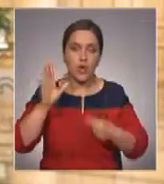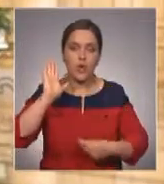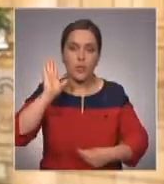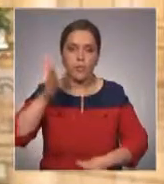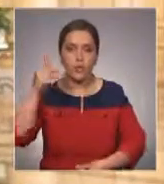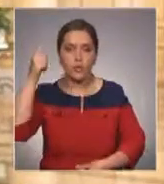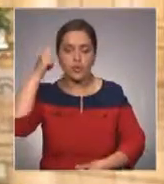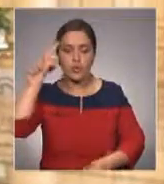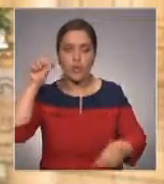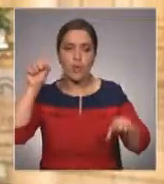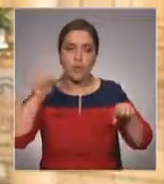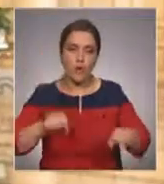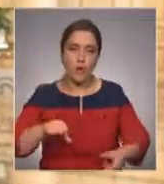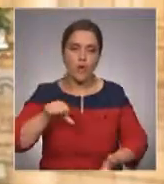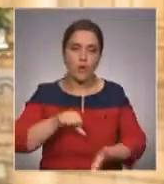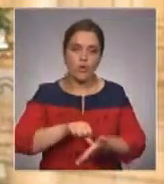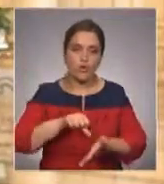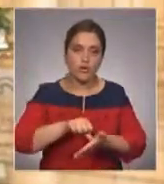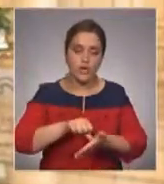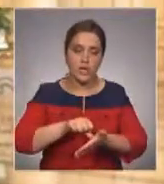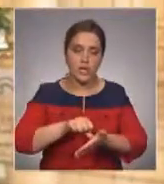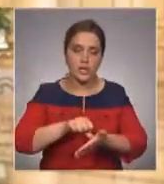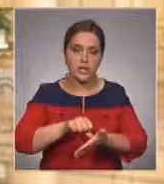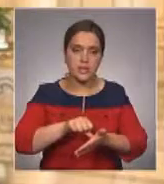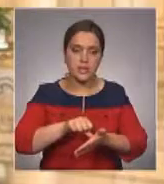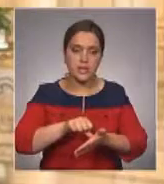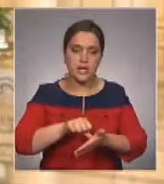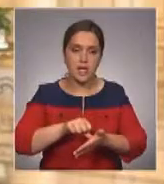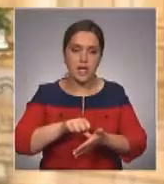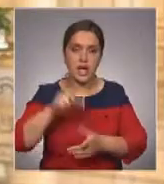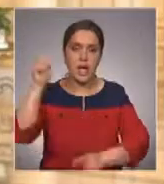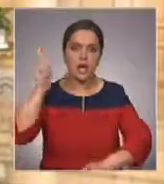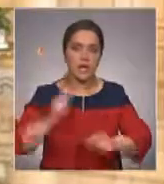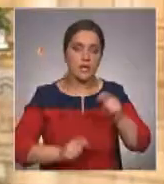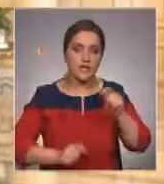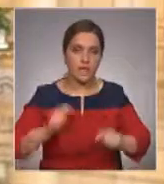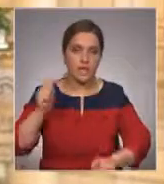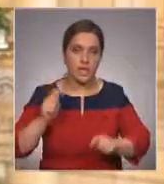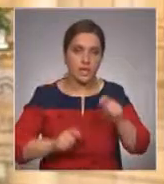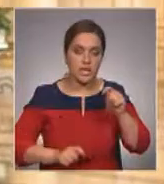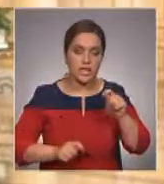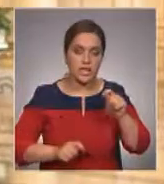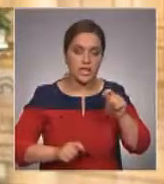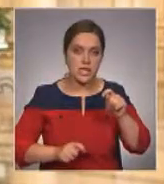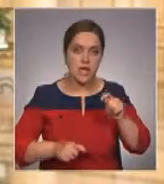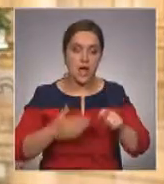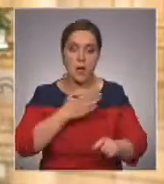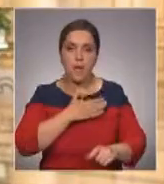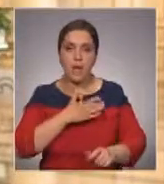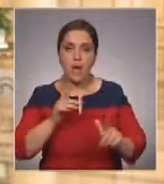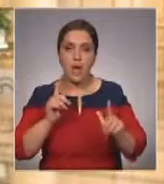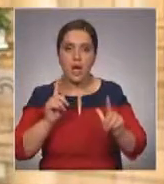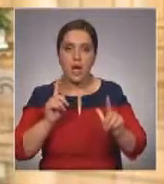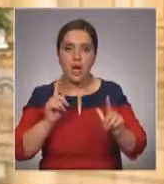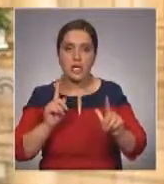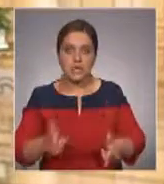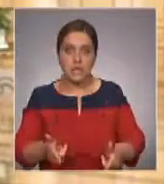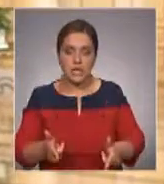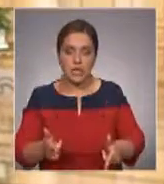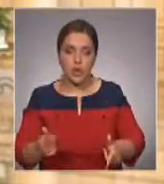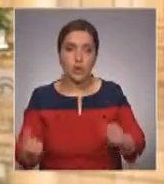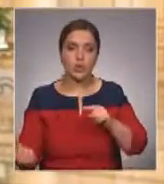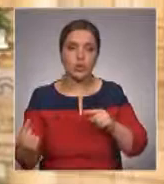серьезно изучать возможности участвовать на этой конференции, потому что мы согласились друг с другом,